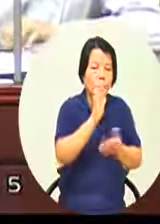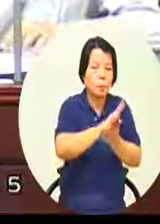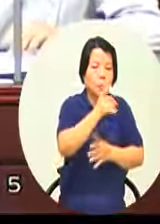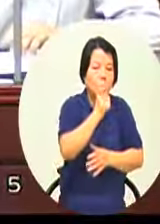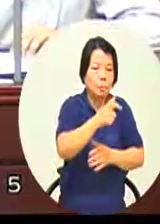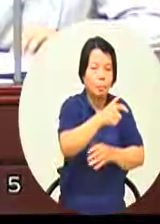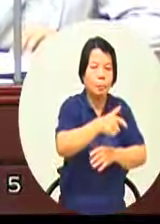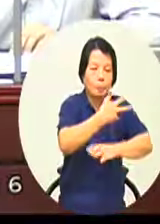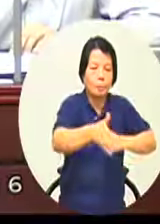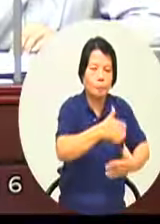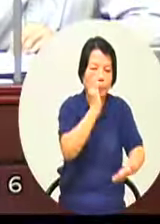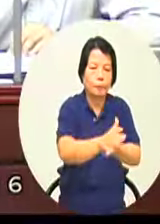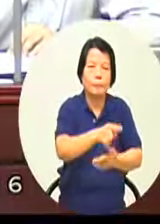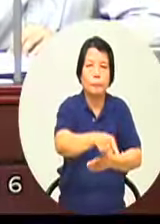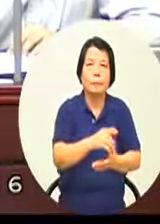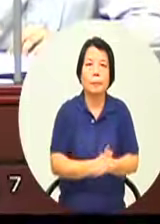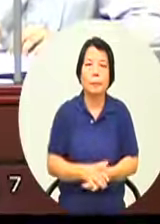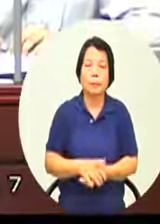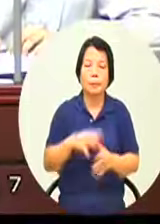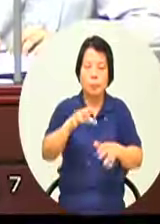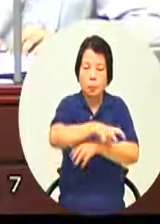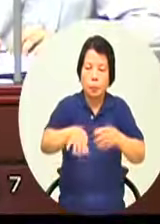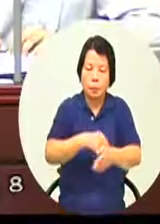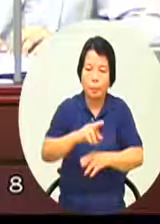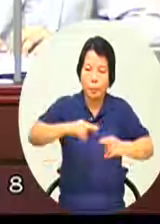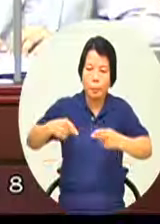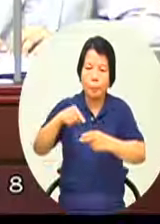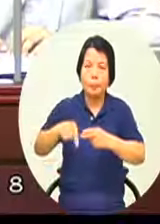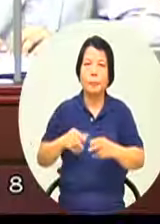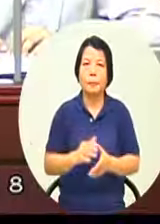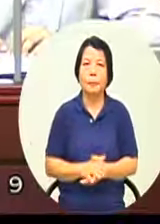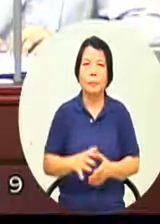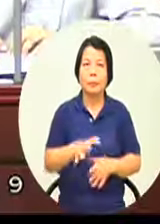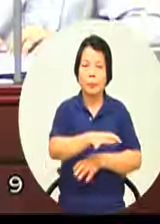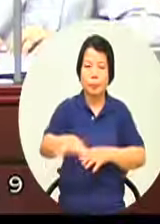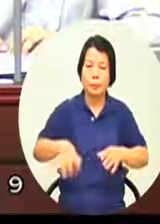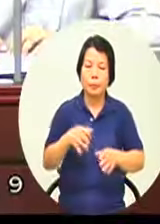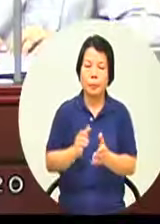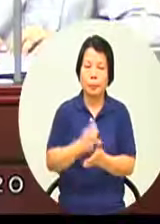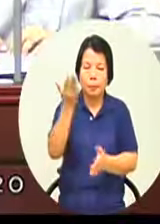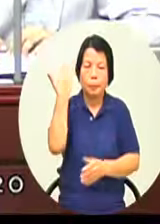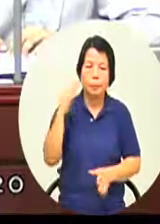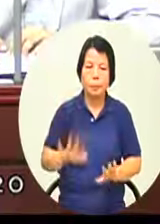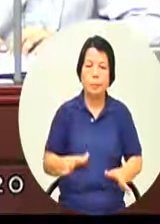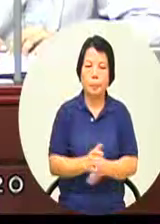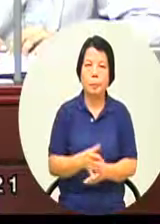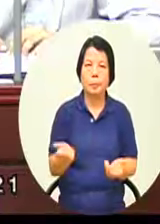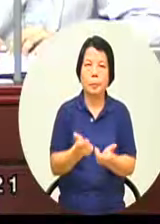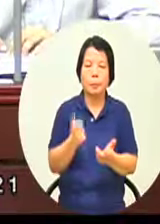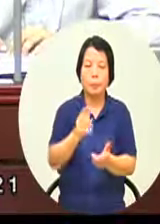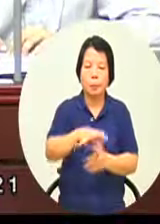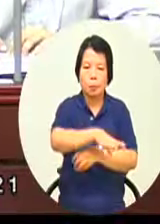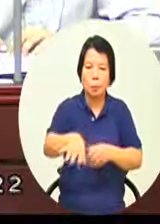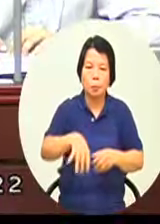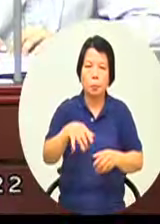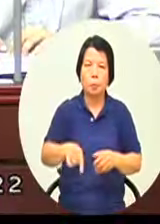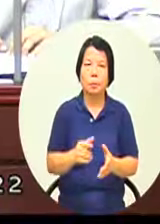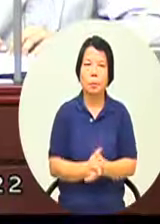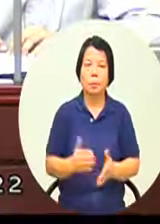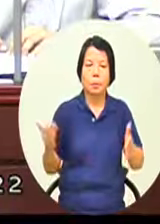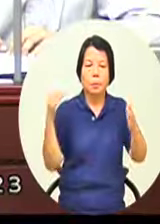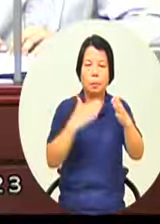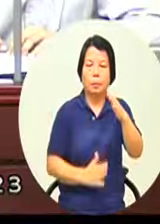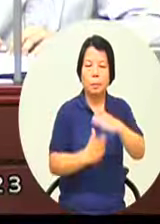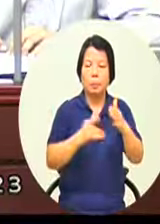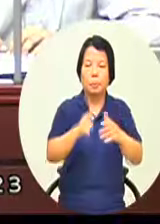的改善，我们现在在这个周遭，因为过去所施作的一个环境其实它已经达到一个